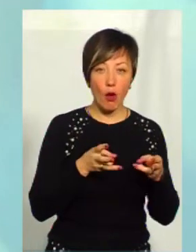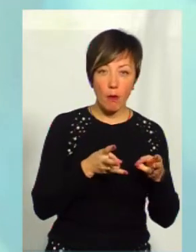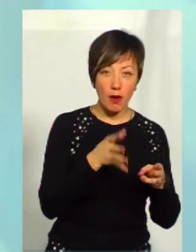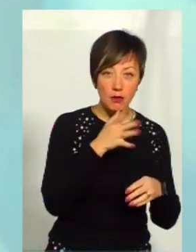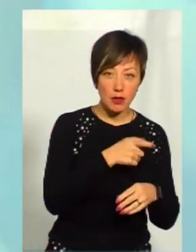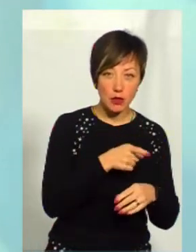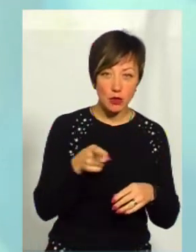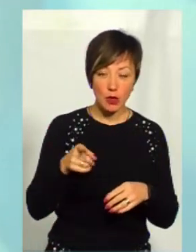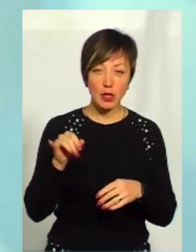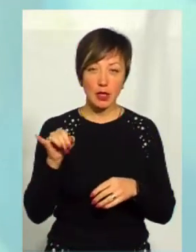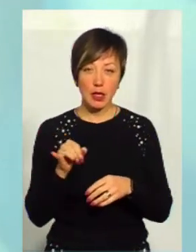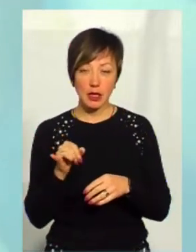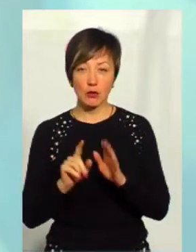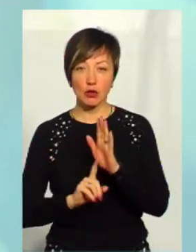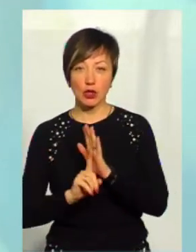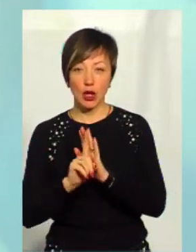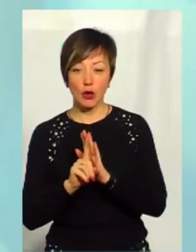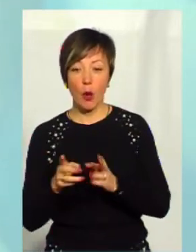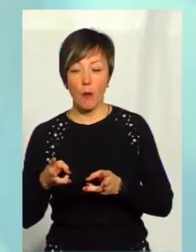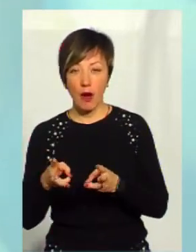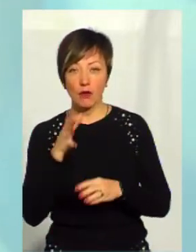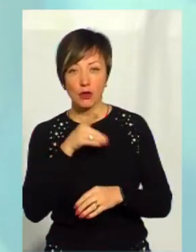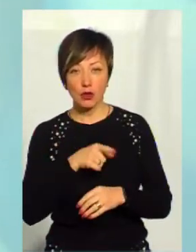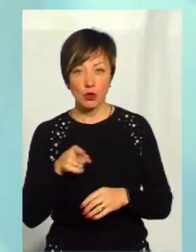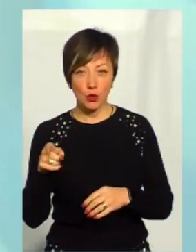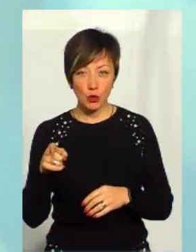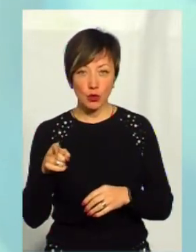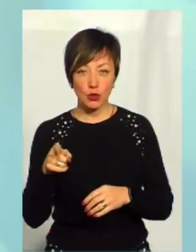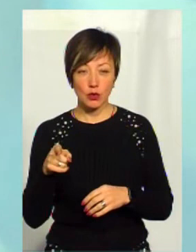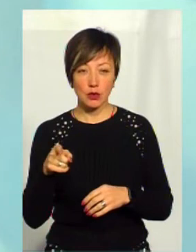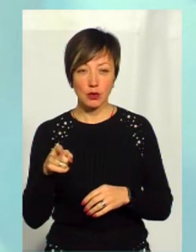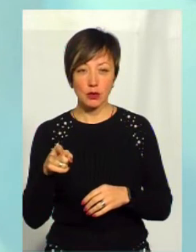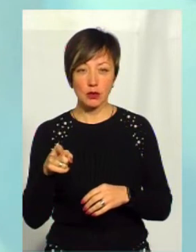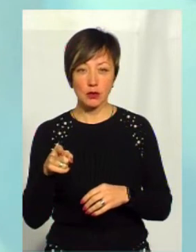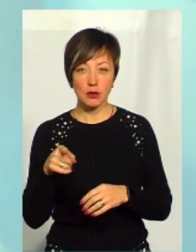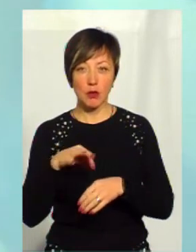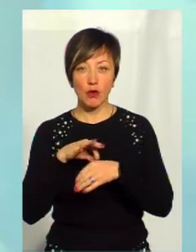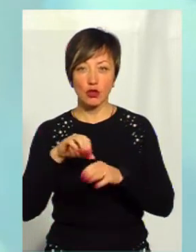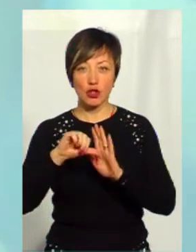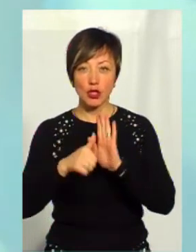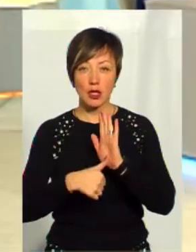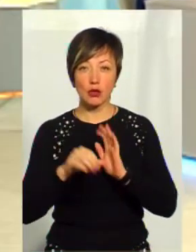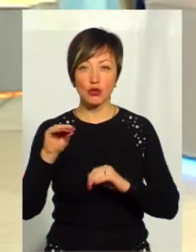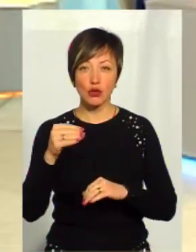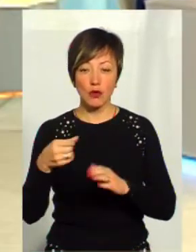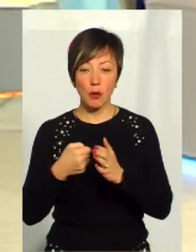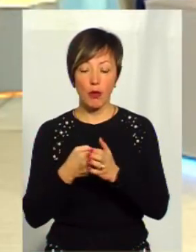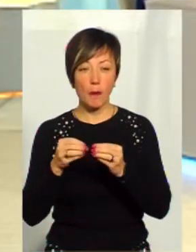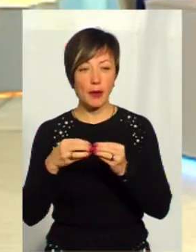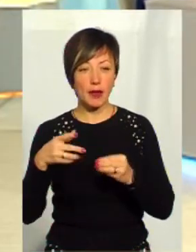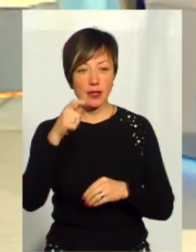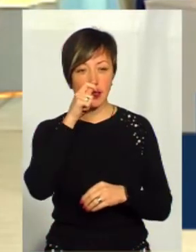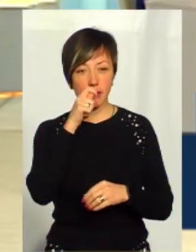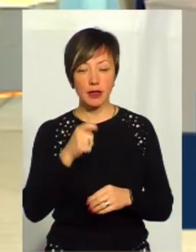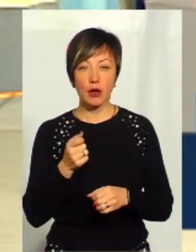сезон. І вже з початком опалювального сезону, а він у нас по розрахунку проводиться з 16 жовтня по 15